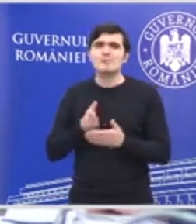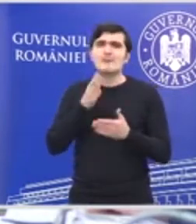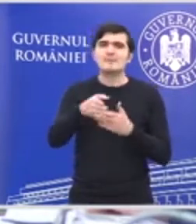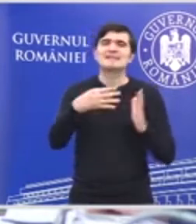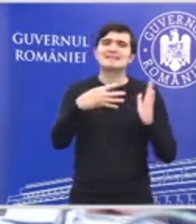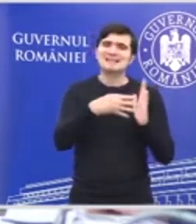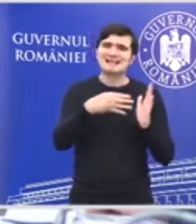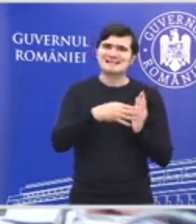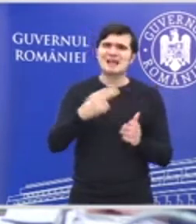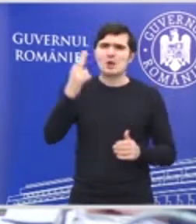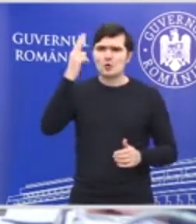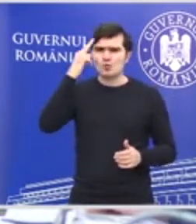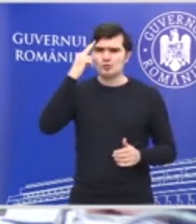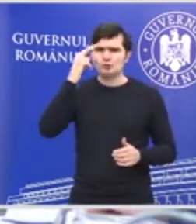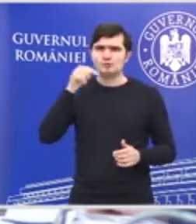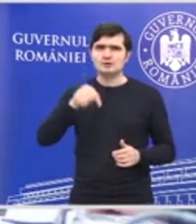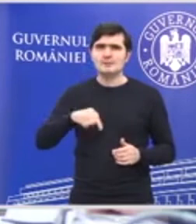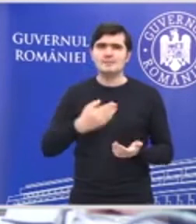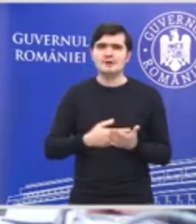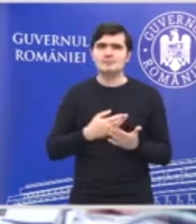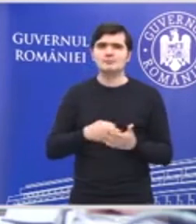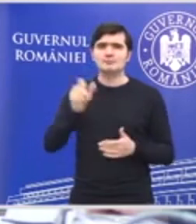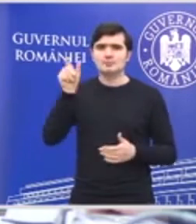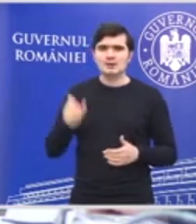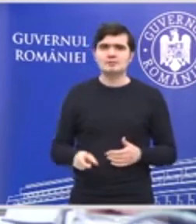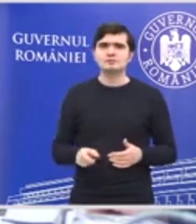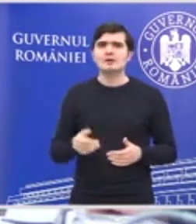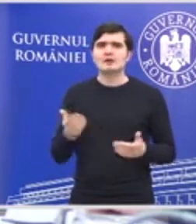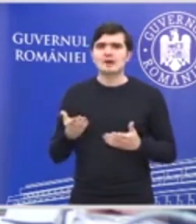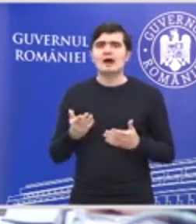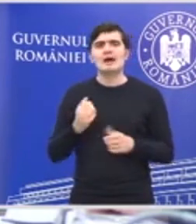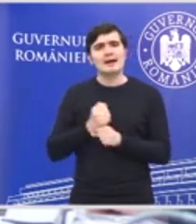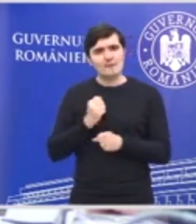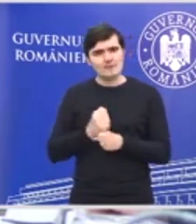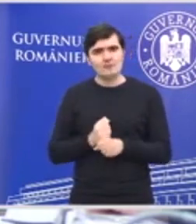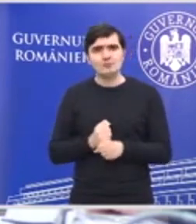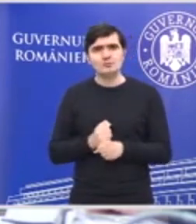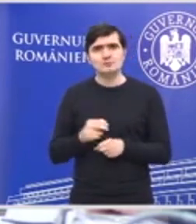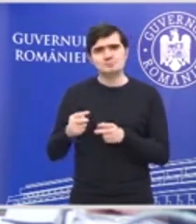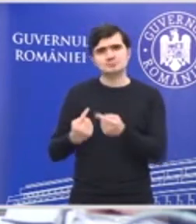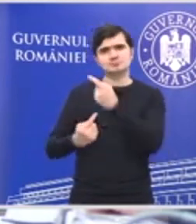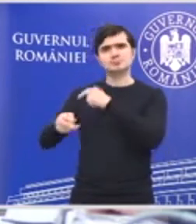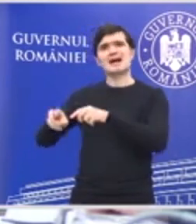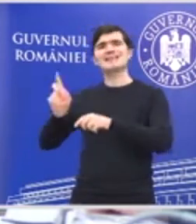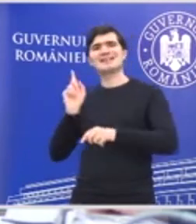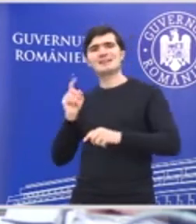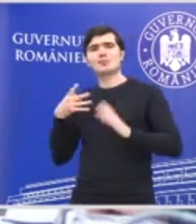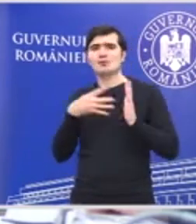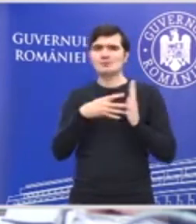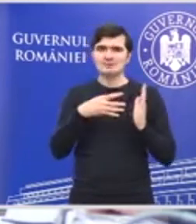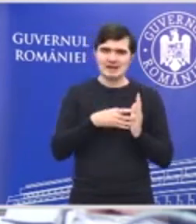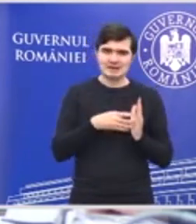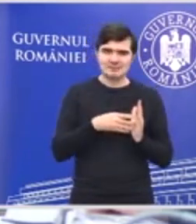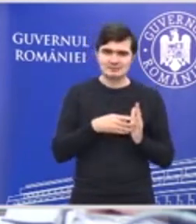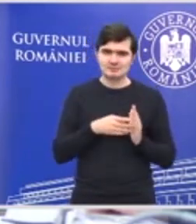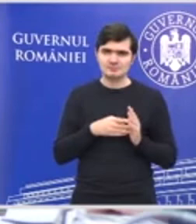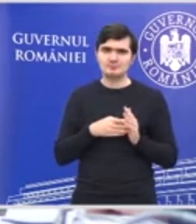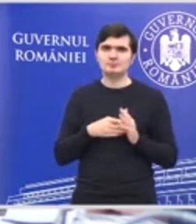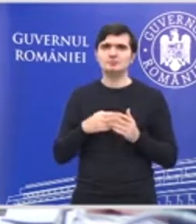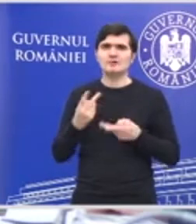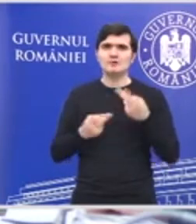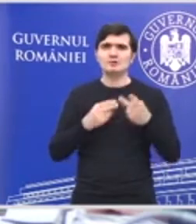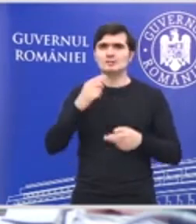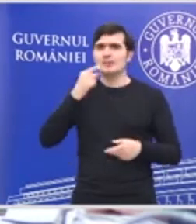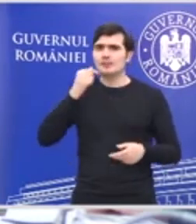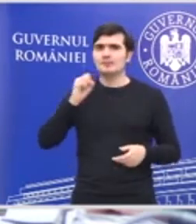deja cunoscute a persoanelor care au efectuat anterior un test utilizând